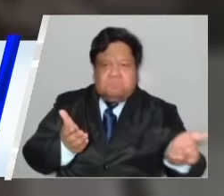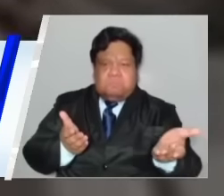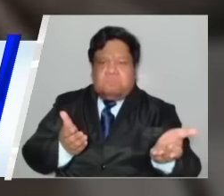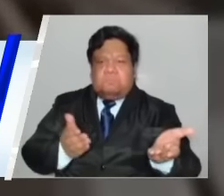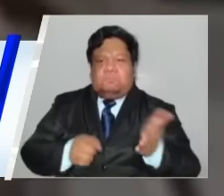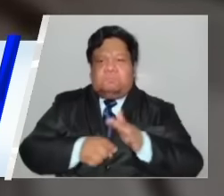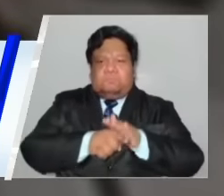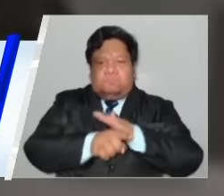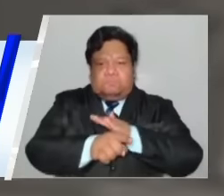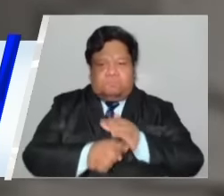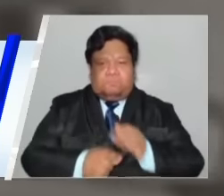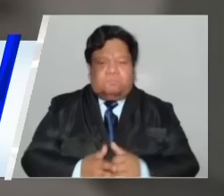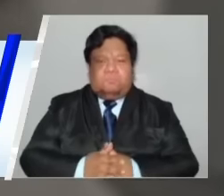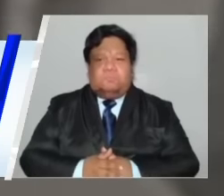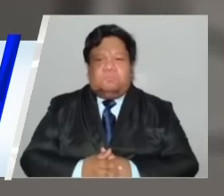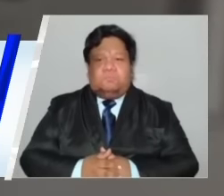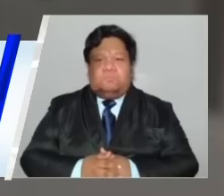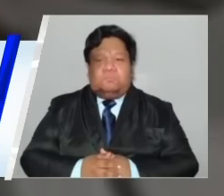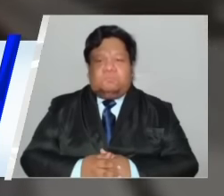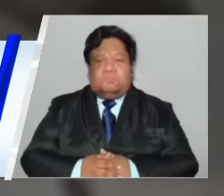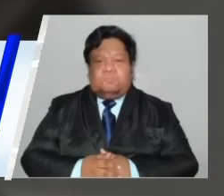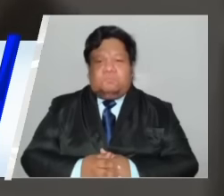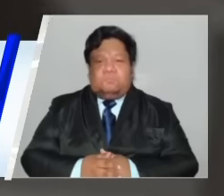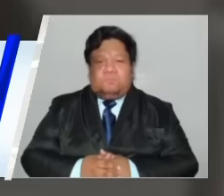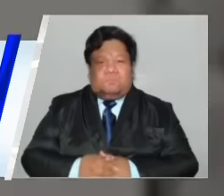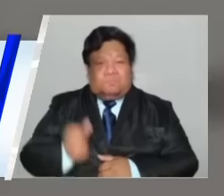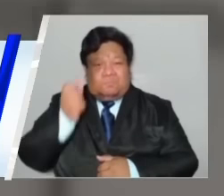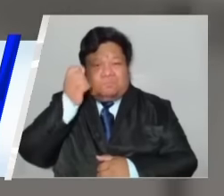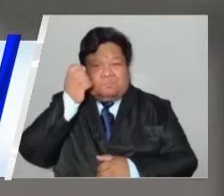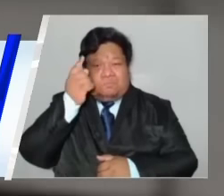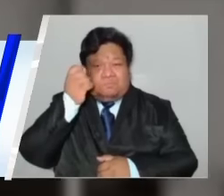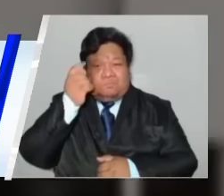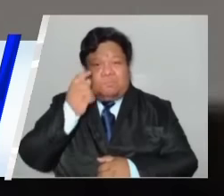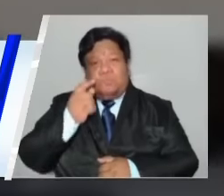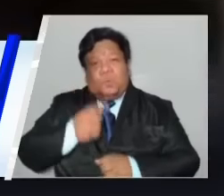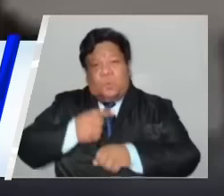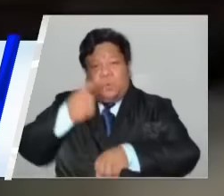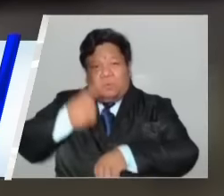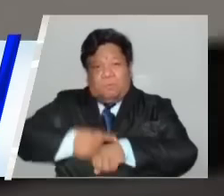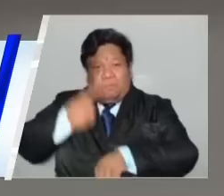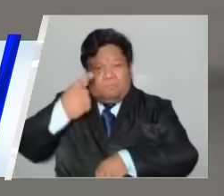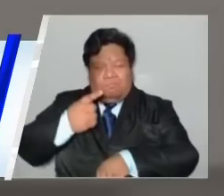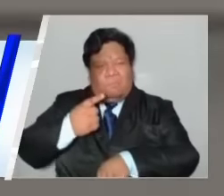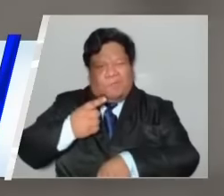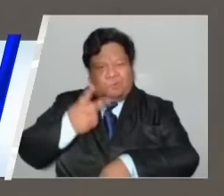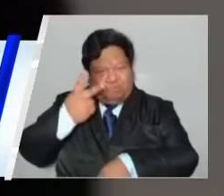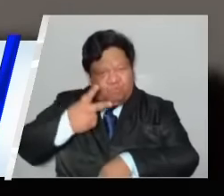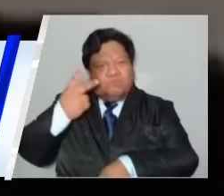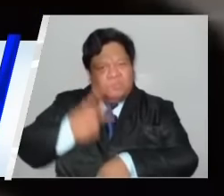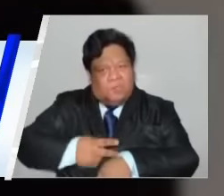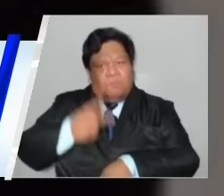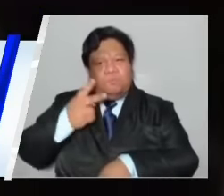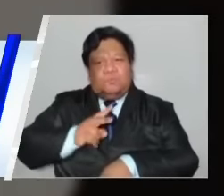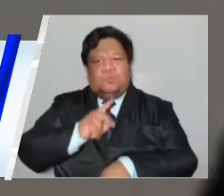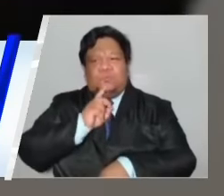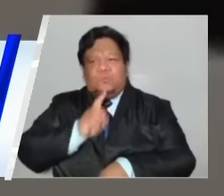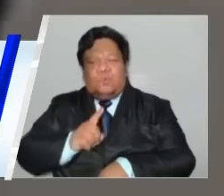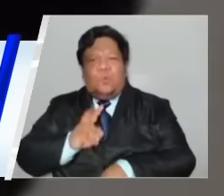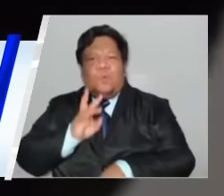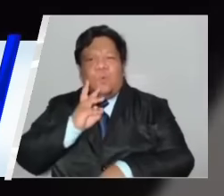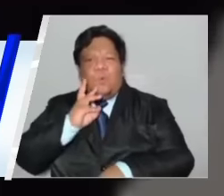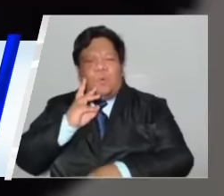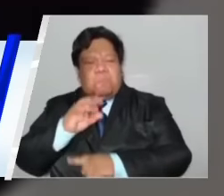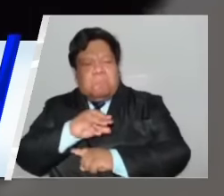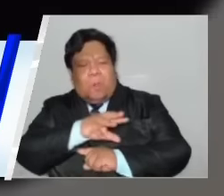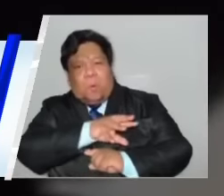Hindi lang isa kundi dalawang beses ng water cannon ang barko ng China at hindi lang pinomba ng tubig kundi binangga rin ang BRP Dato